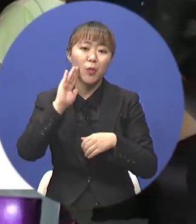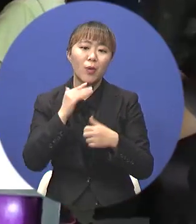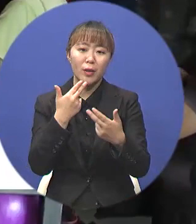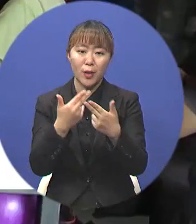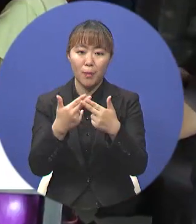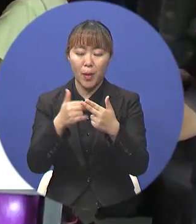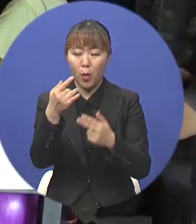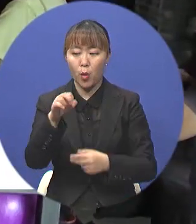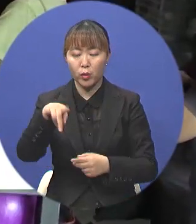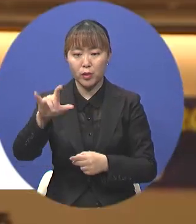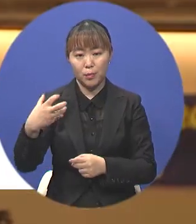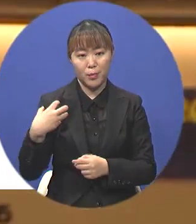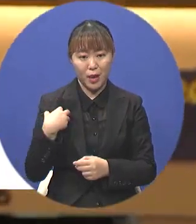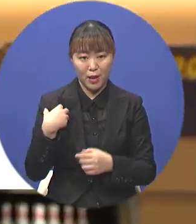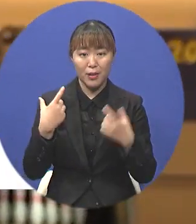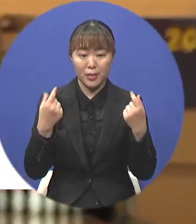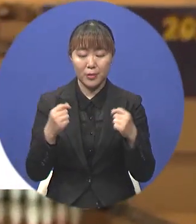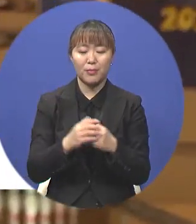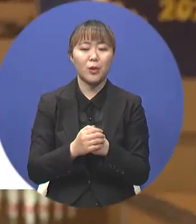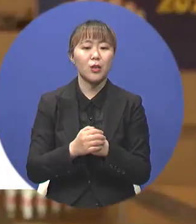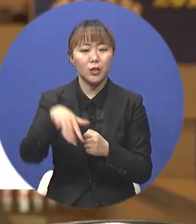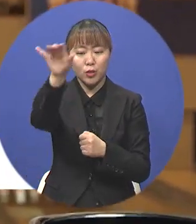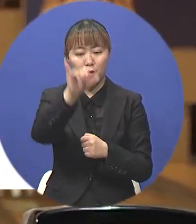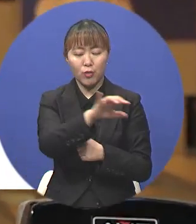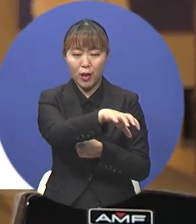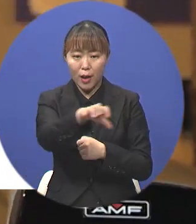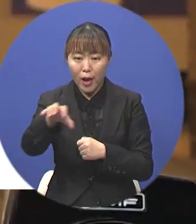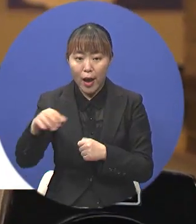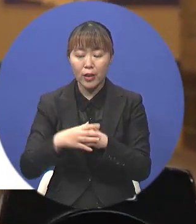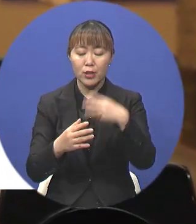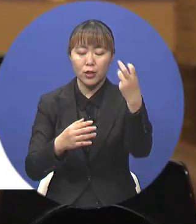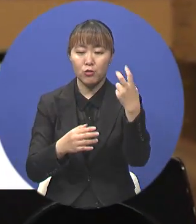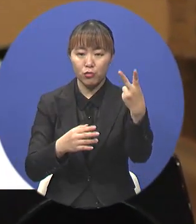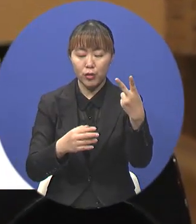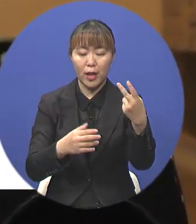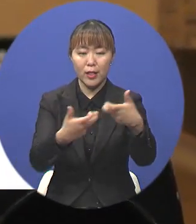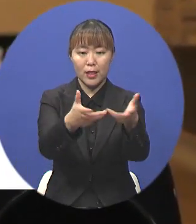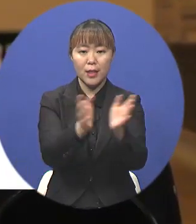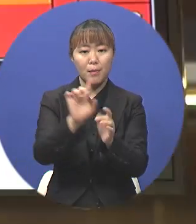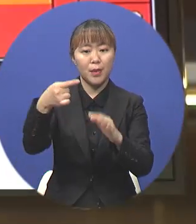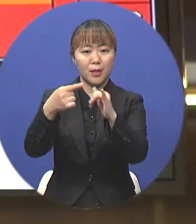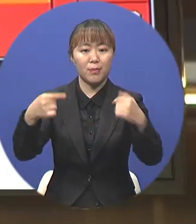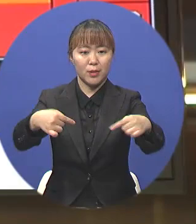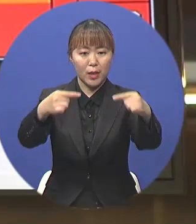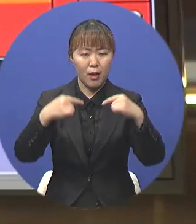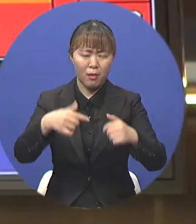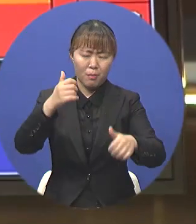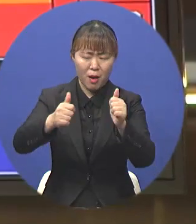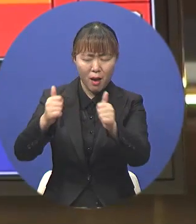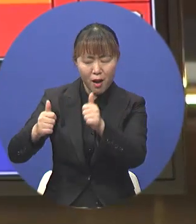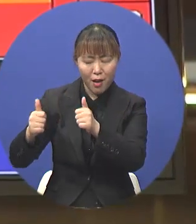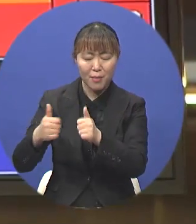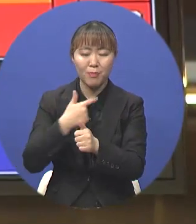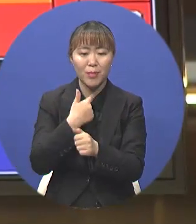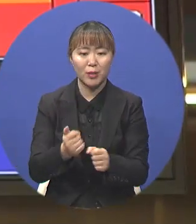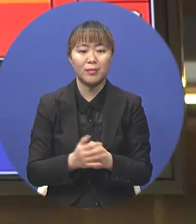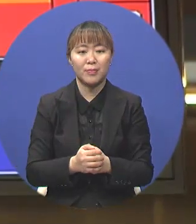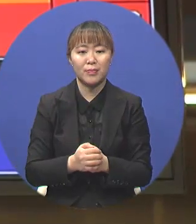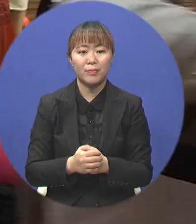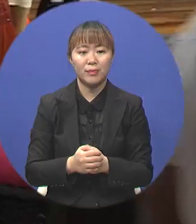홍성군 지회가 주관하는 볼링대회는 전국 각지에서 32개 팀 100여 명이 참가해 열띤 각축전을